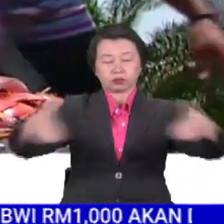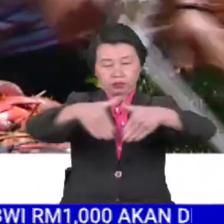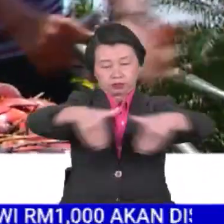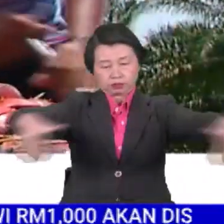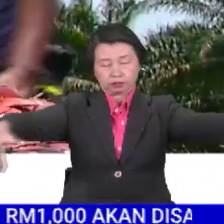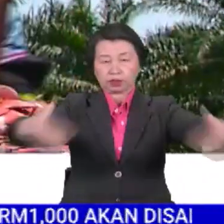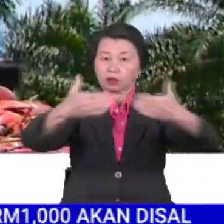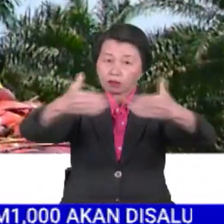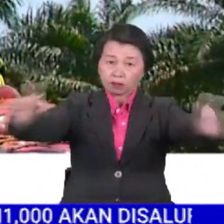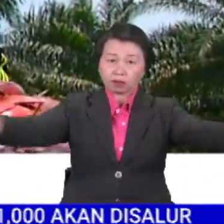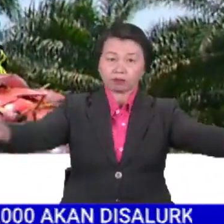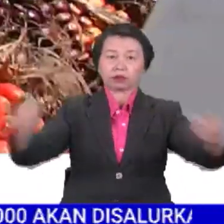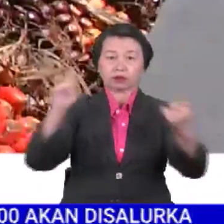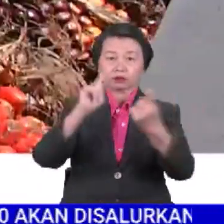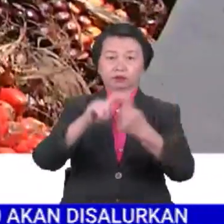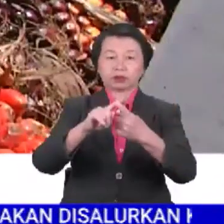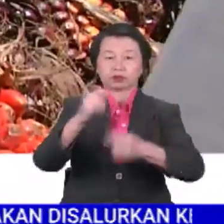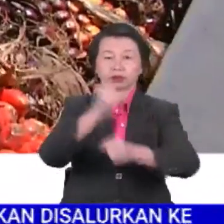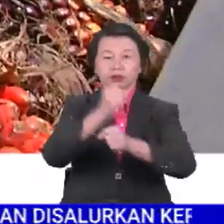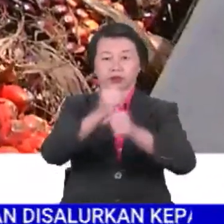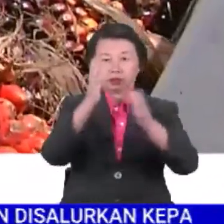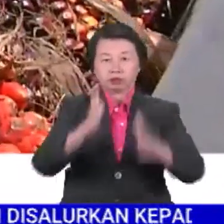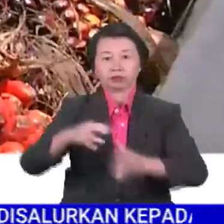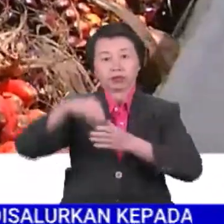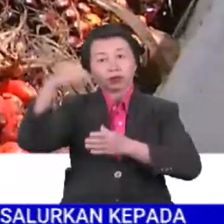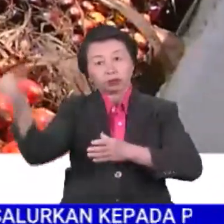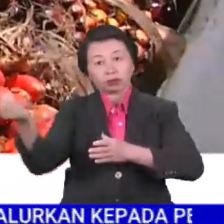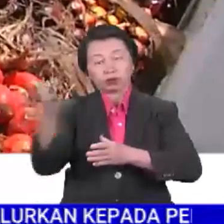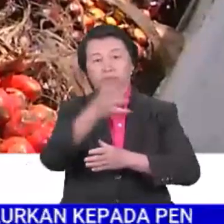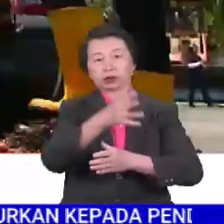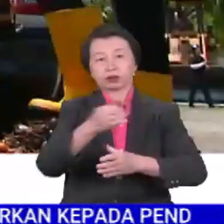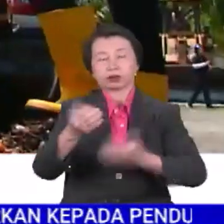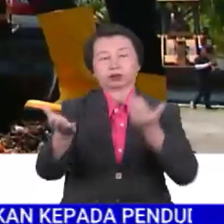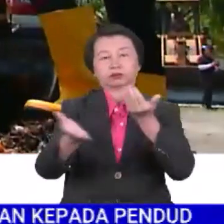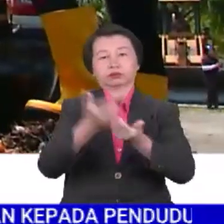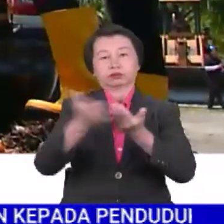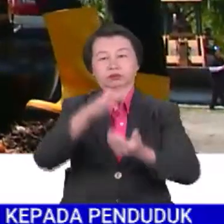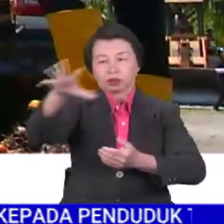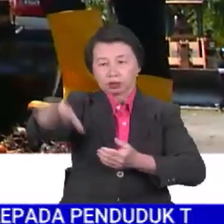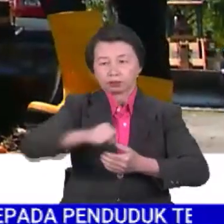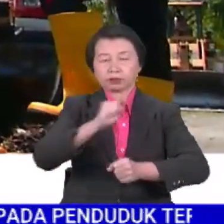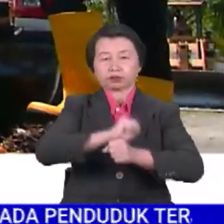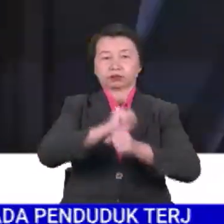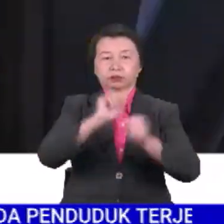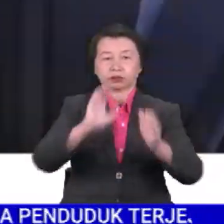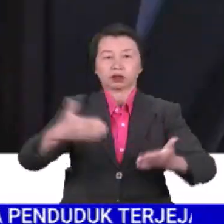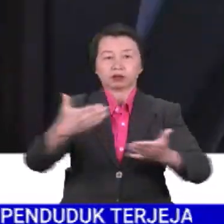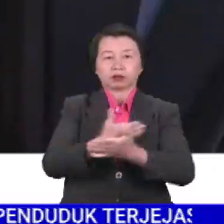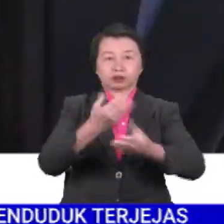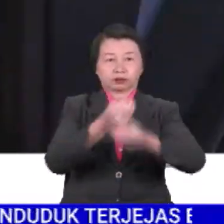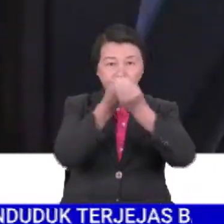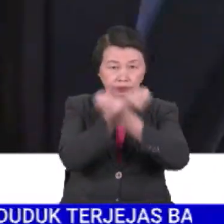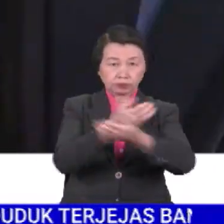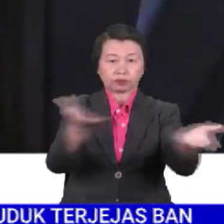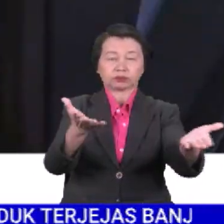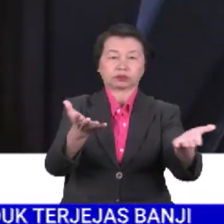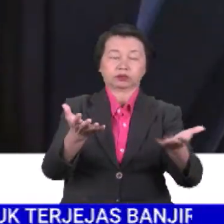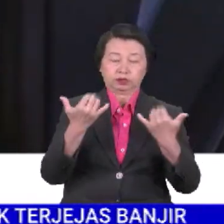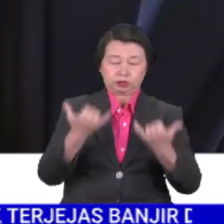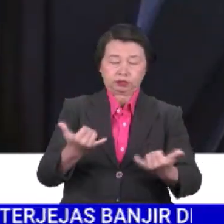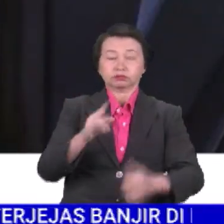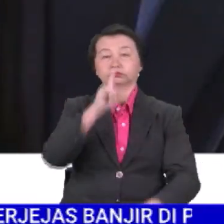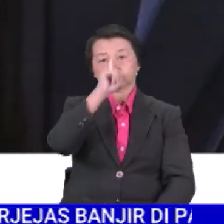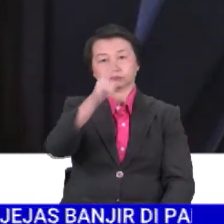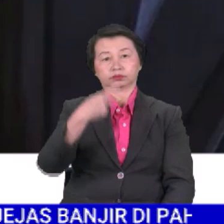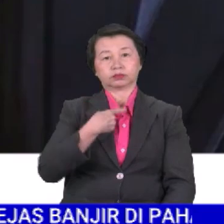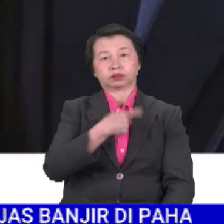sempadan kepada pekerja asing dan juga langkah-langkah memudahkan pengambilan pekerja yang baru diumumkan. Baru ini sudah